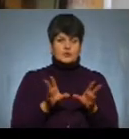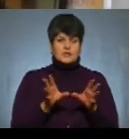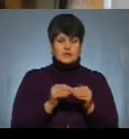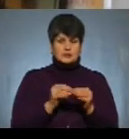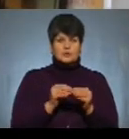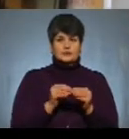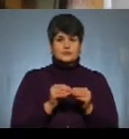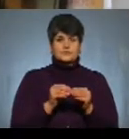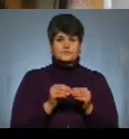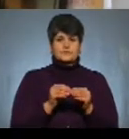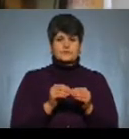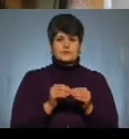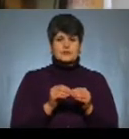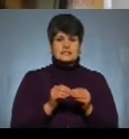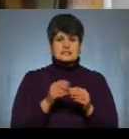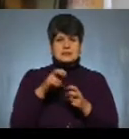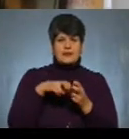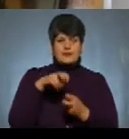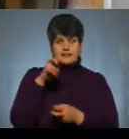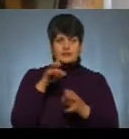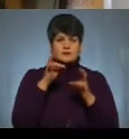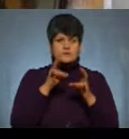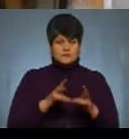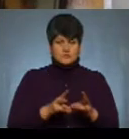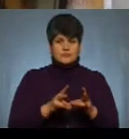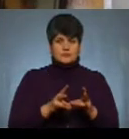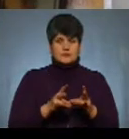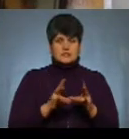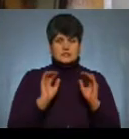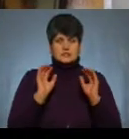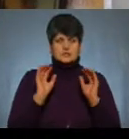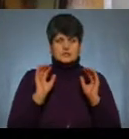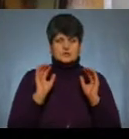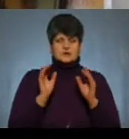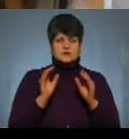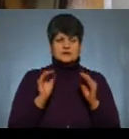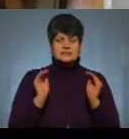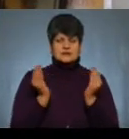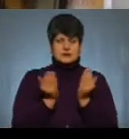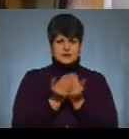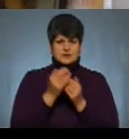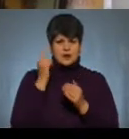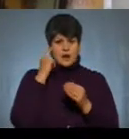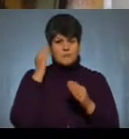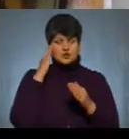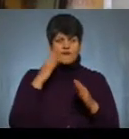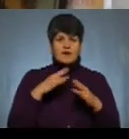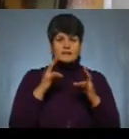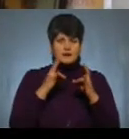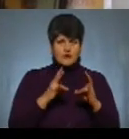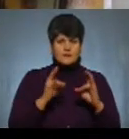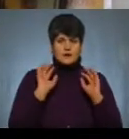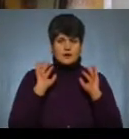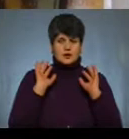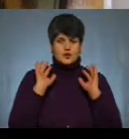і поєднано тороко-скелетну травму, висловлено закритий струс, закрито-черепно-мозкову травму, струс головного мозку,